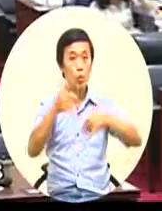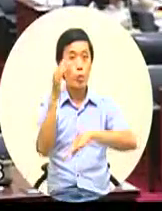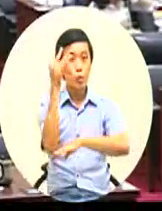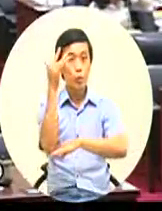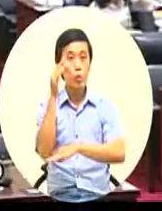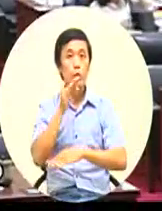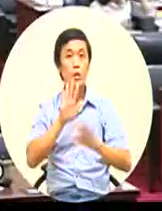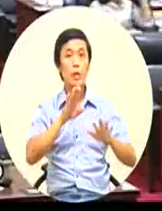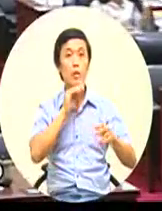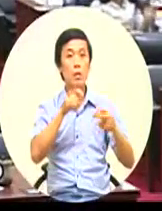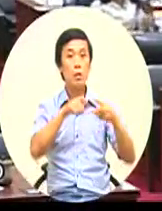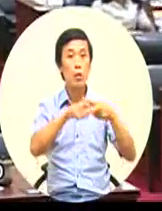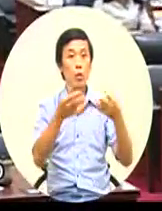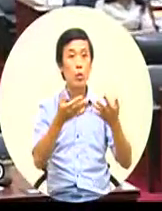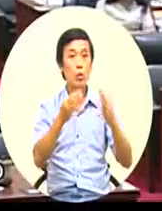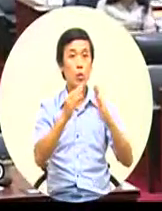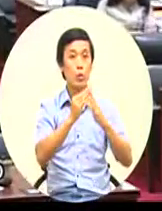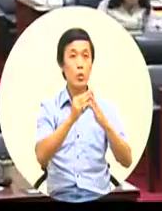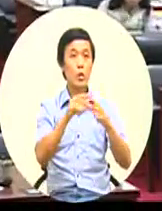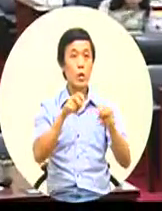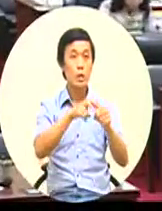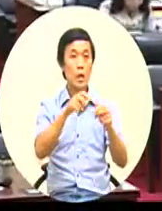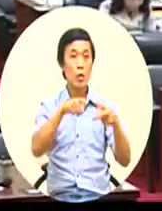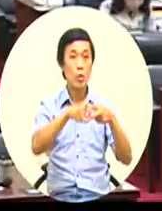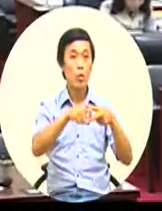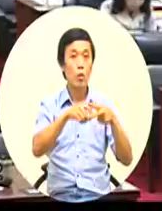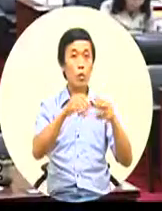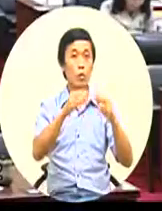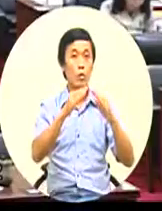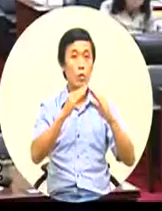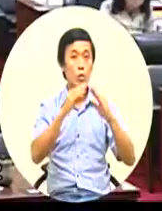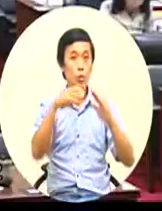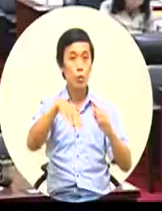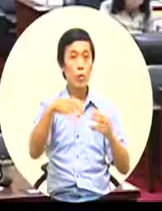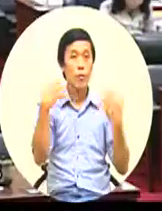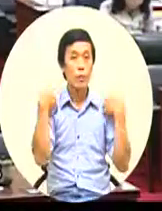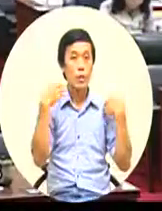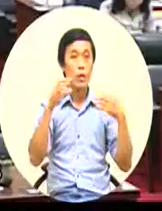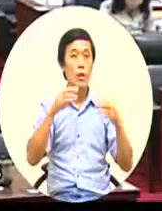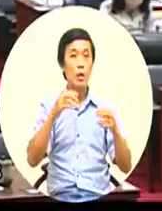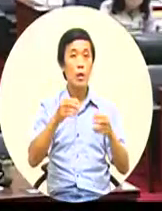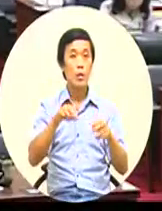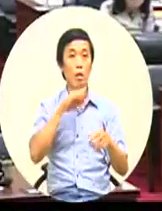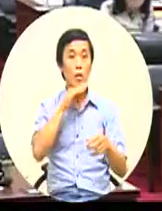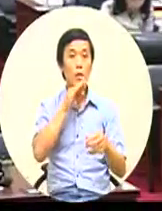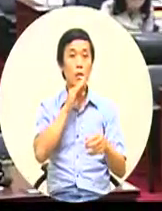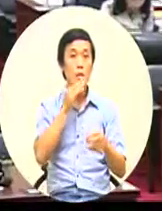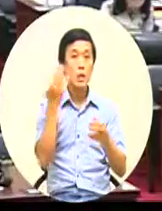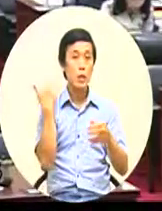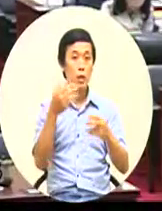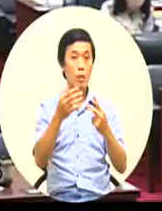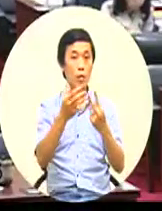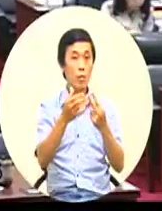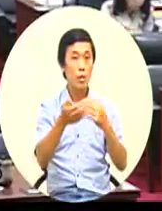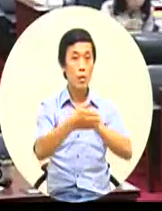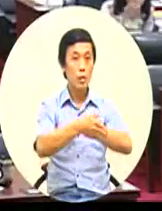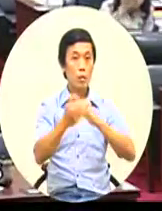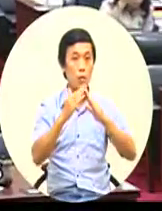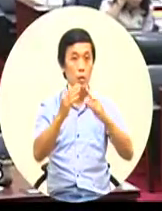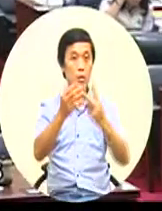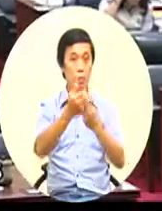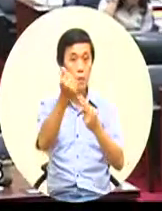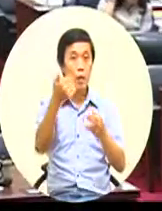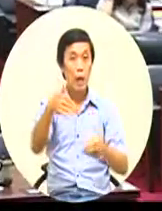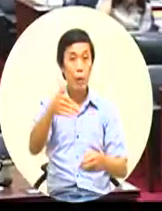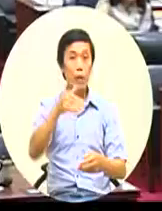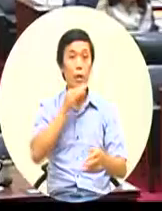公务局阳光处在负责。在过去关系要不要合并进行，是由我们的区公所、我们的乡镇公所编的经费，在第一时间